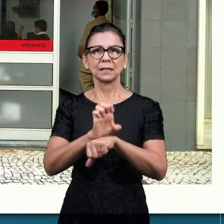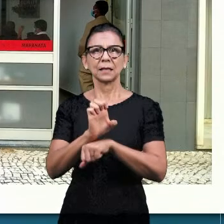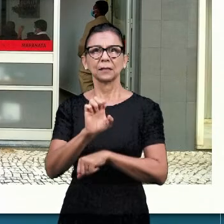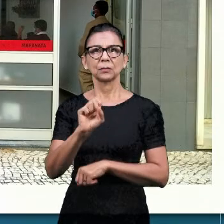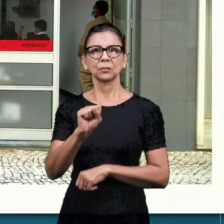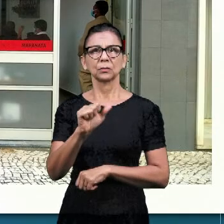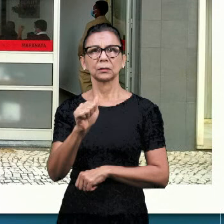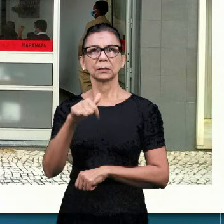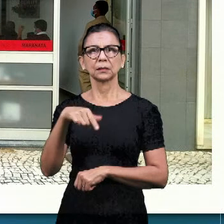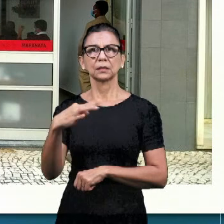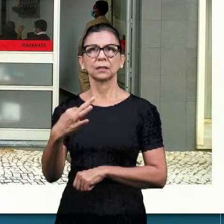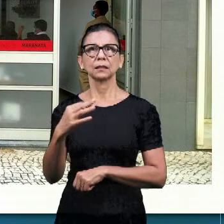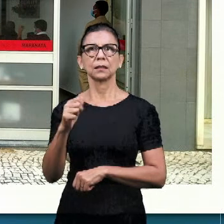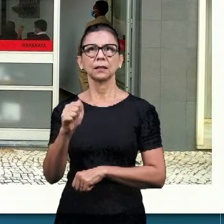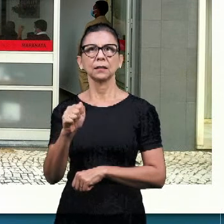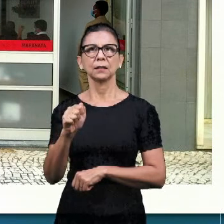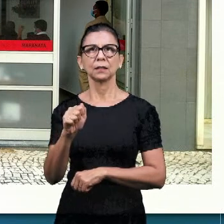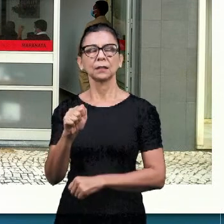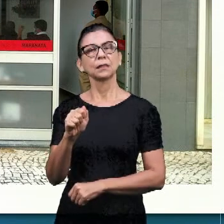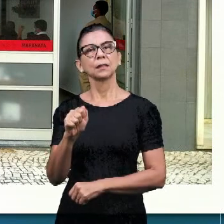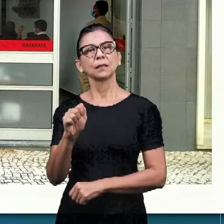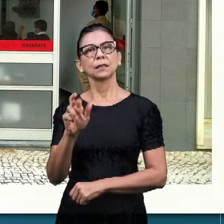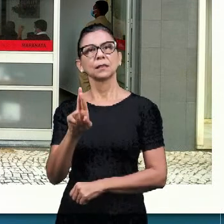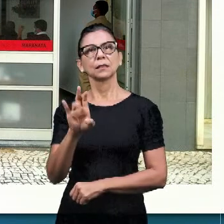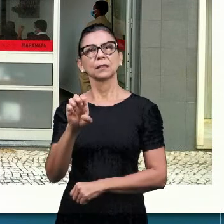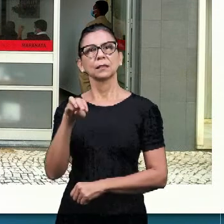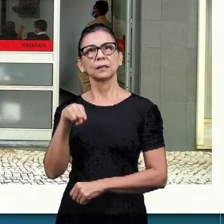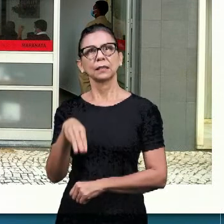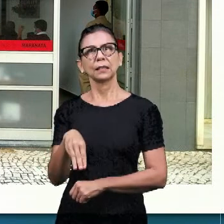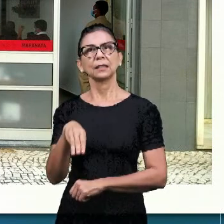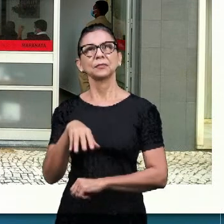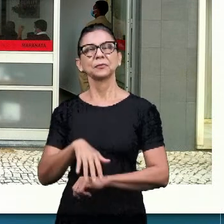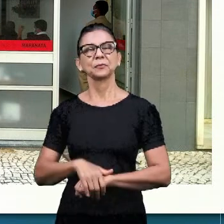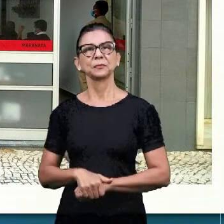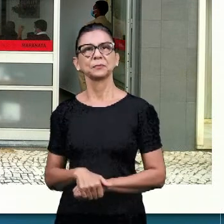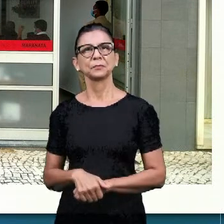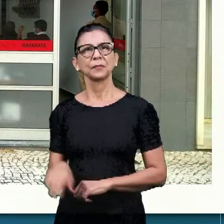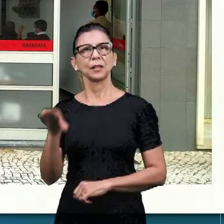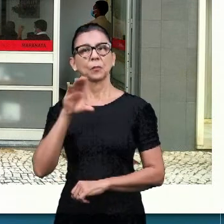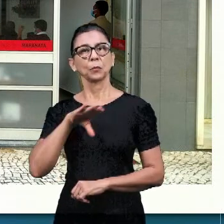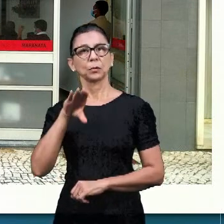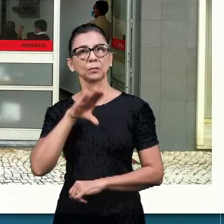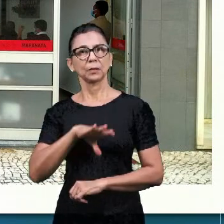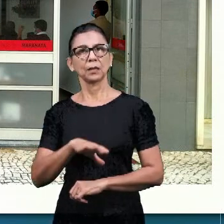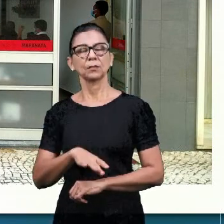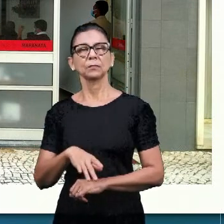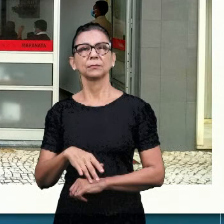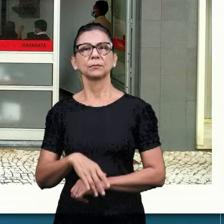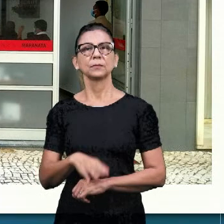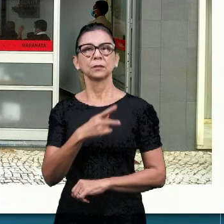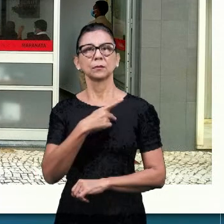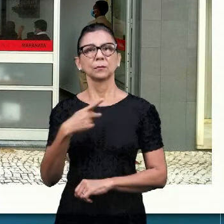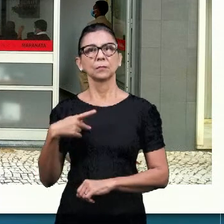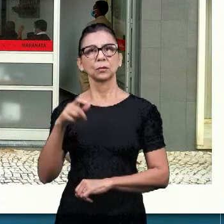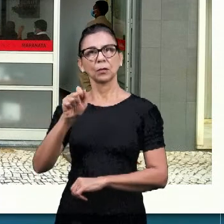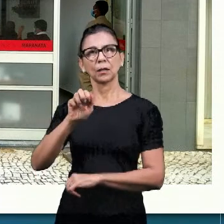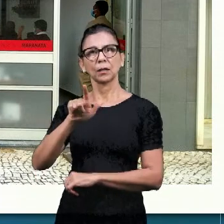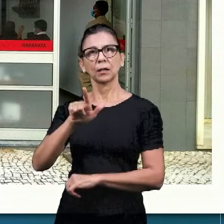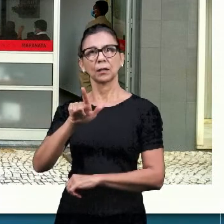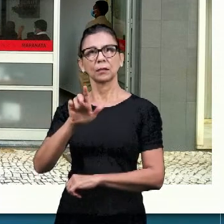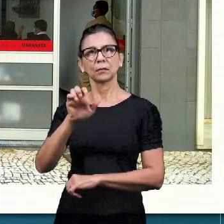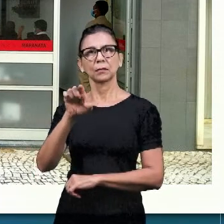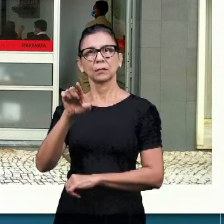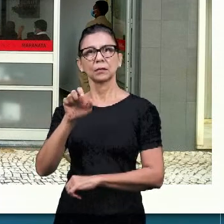appelé de Santarém, Portugal. Le pasteur Alexandre France, c'est le pasteur responsable de cette église. Voici les